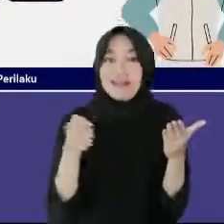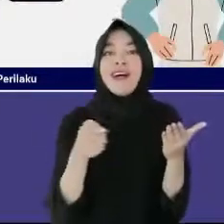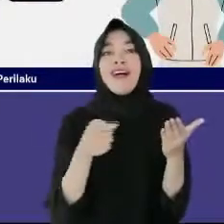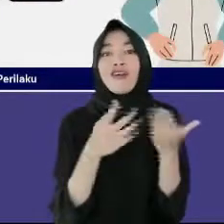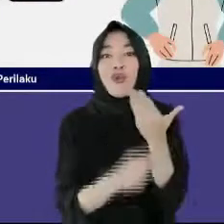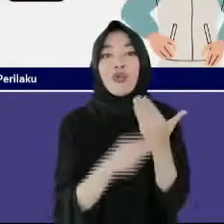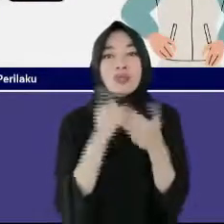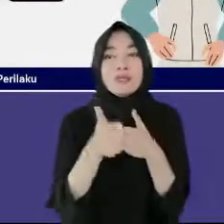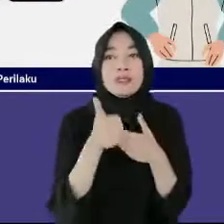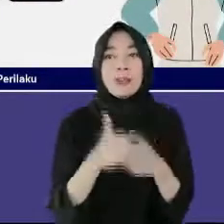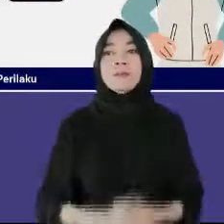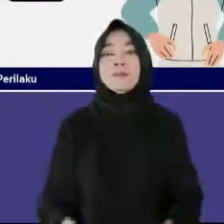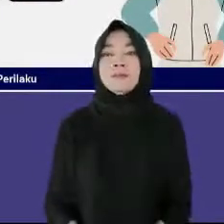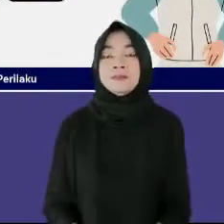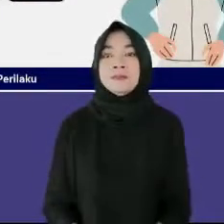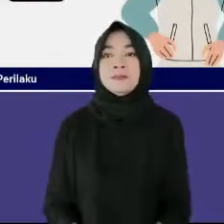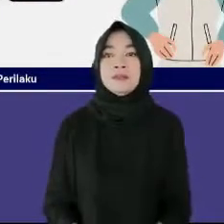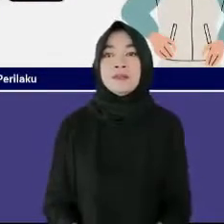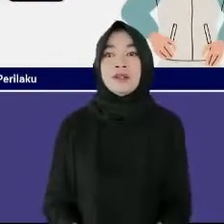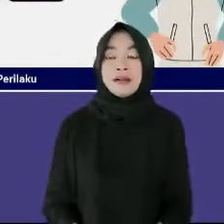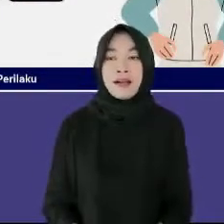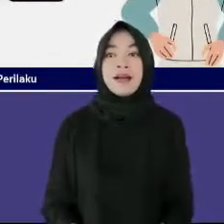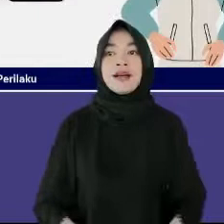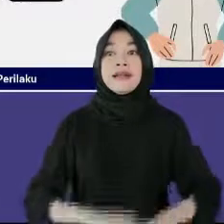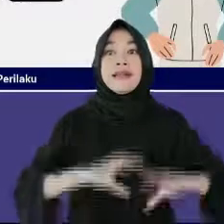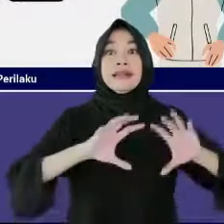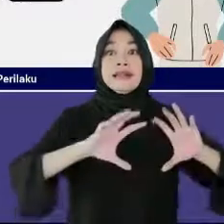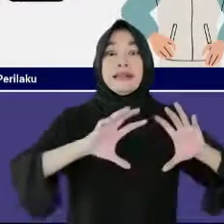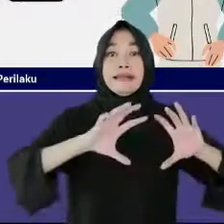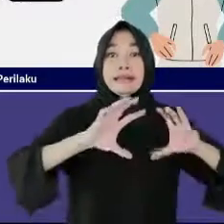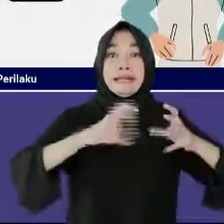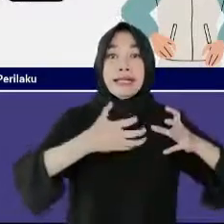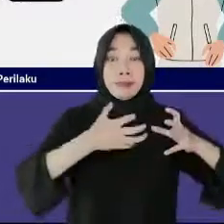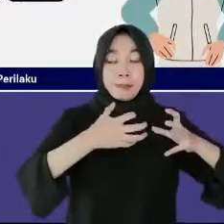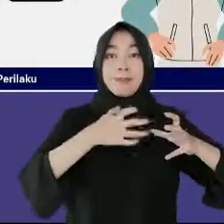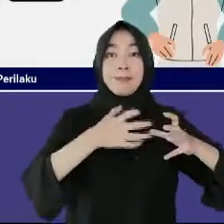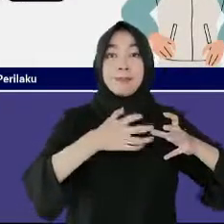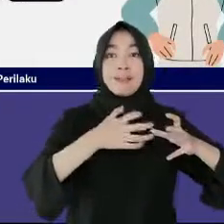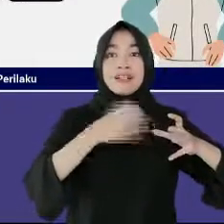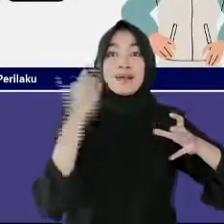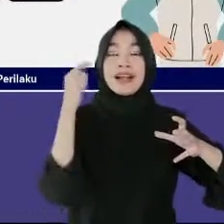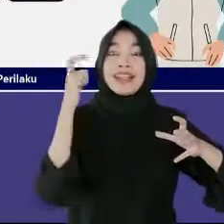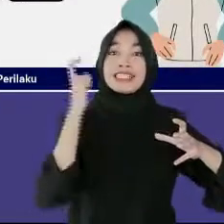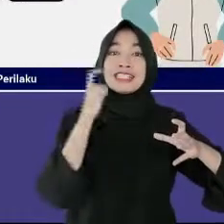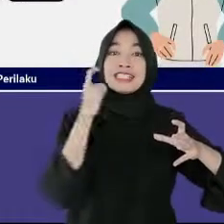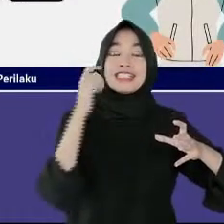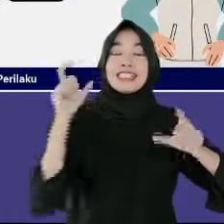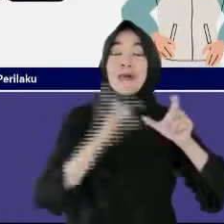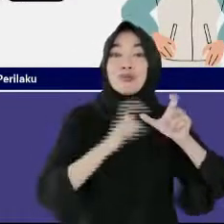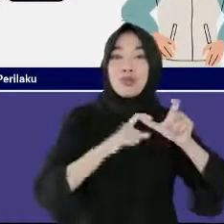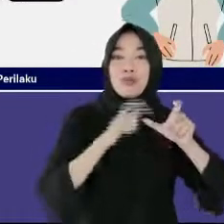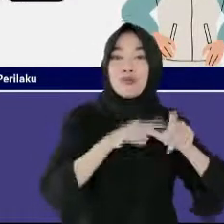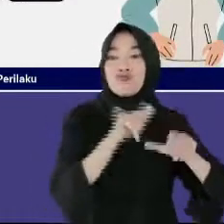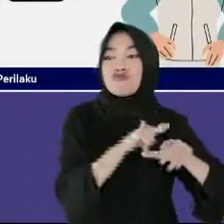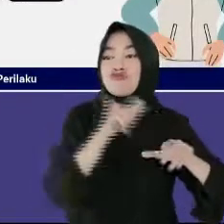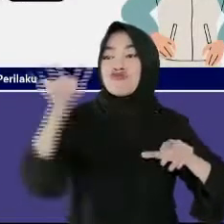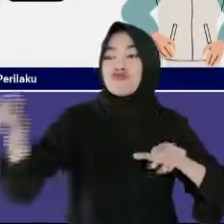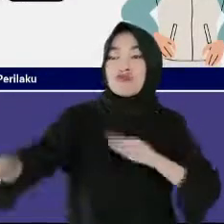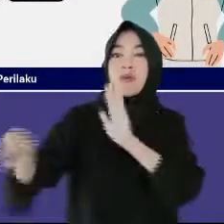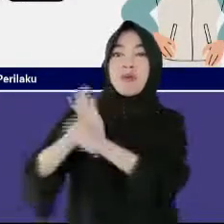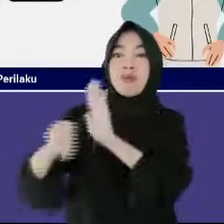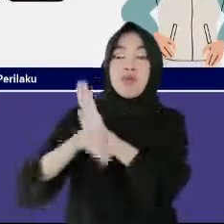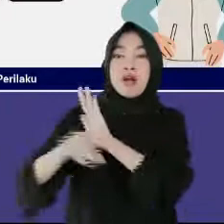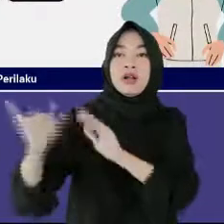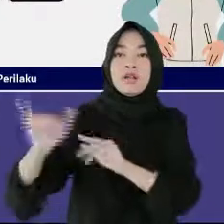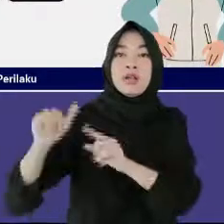Sejak hari Sabtu kemarin ya Eh tim sudah berangkat kepapua langsung bertemu dengan teman-teman PB Pon